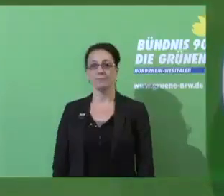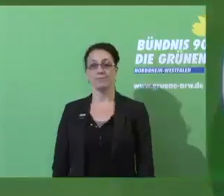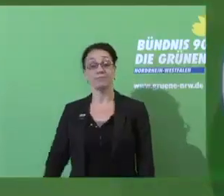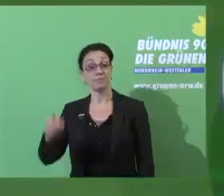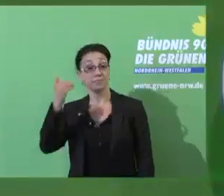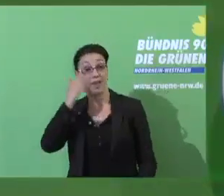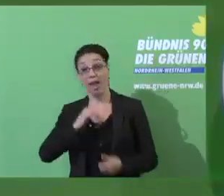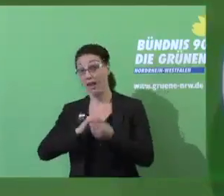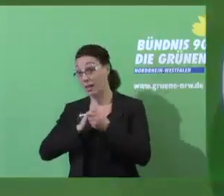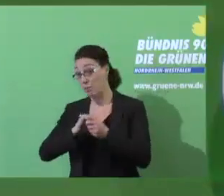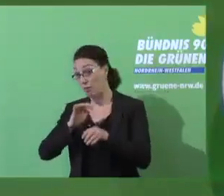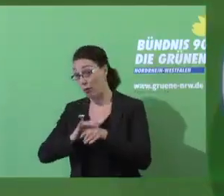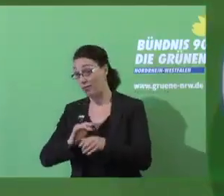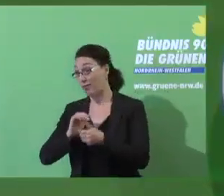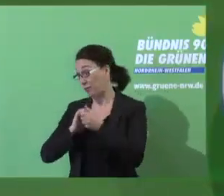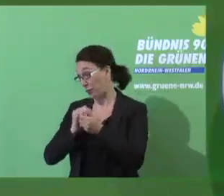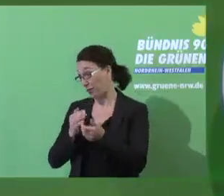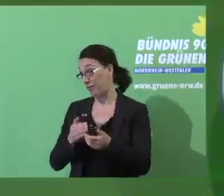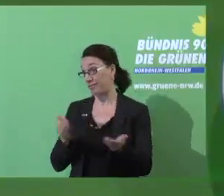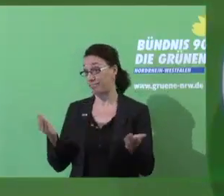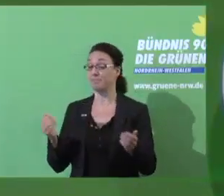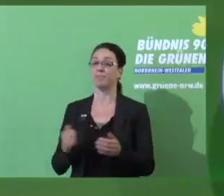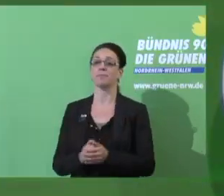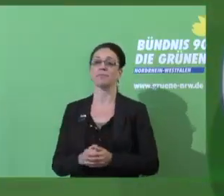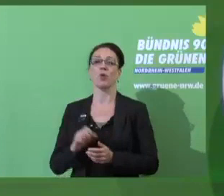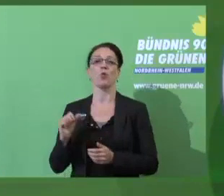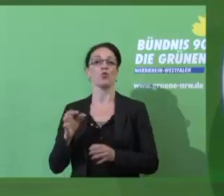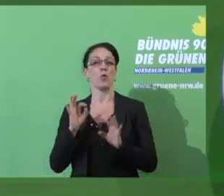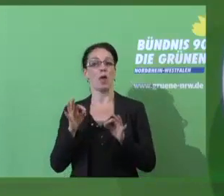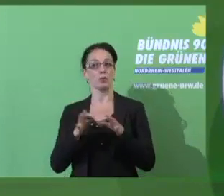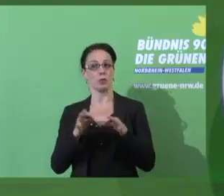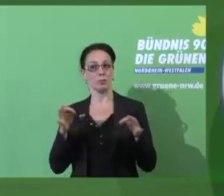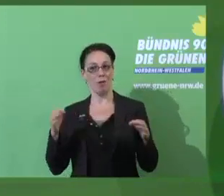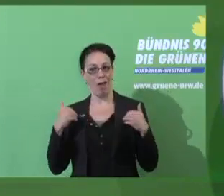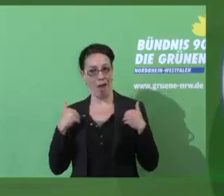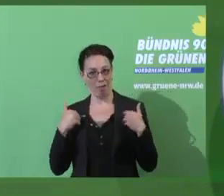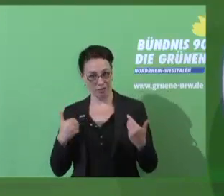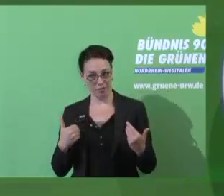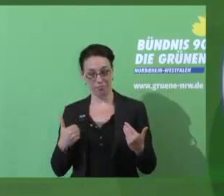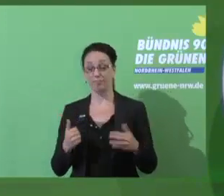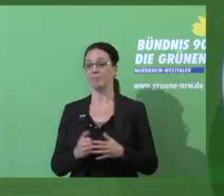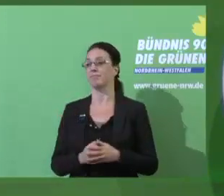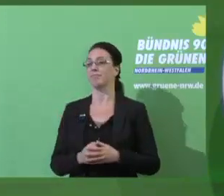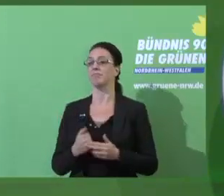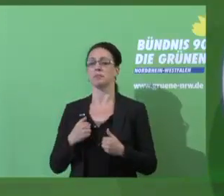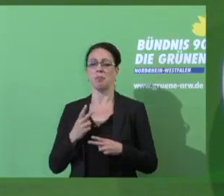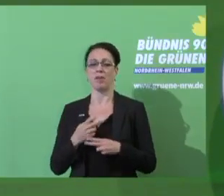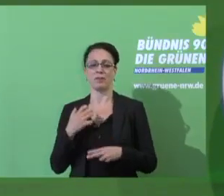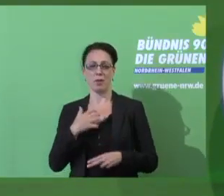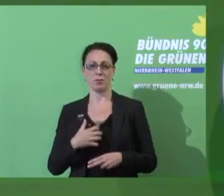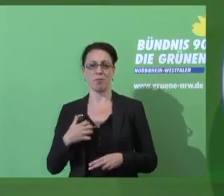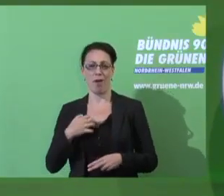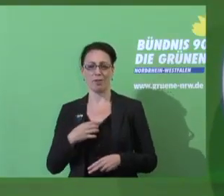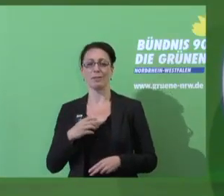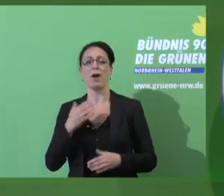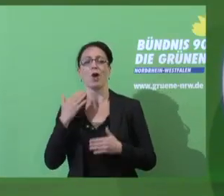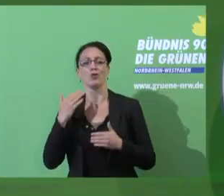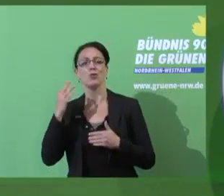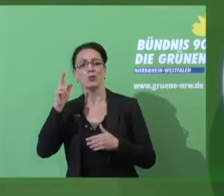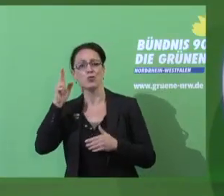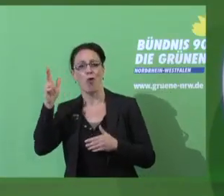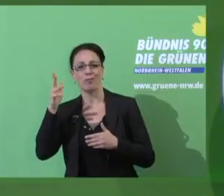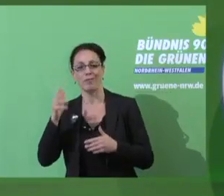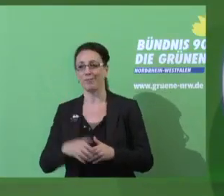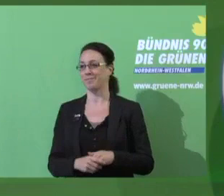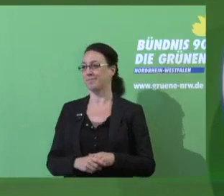Liebe Freundinnen und Freunde, erstmal guten Tag von meiner Seite oder da ich ja ursprünglich aus Bayern komme, eigentlich grüß Gott, auch